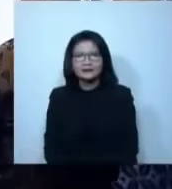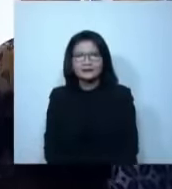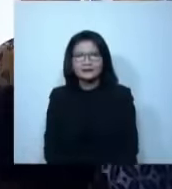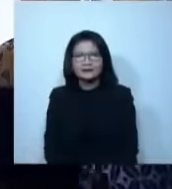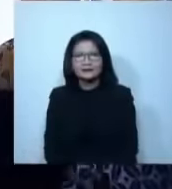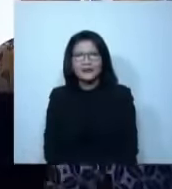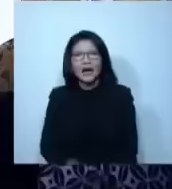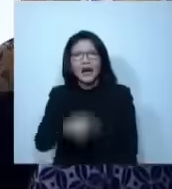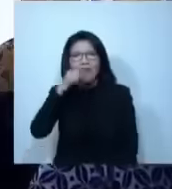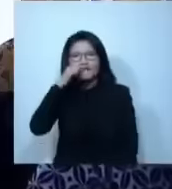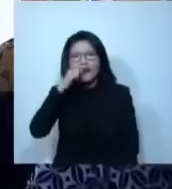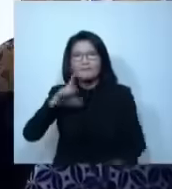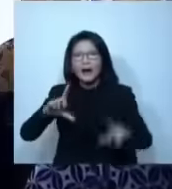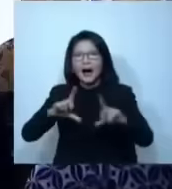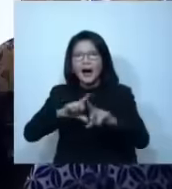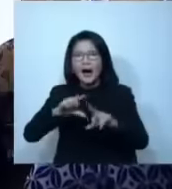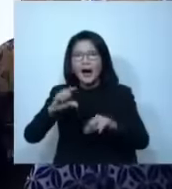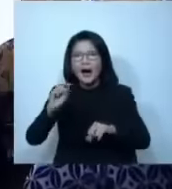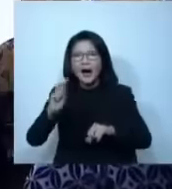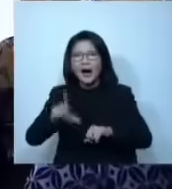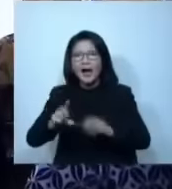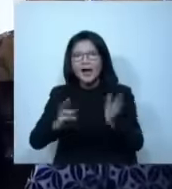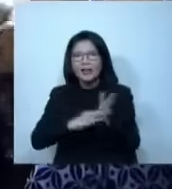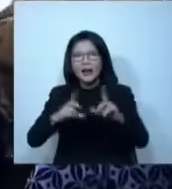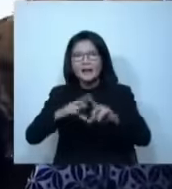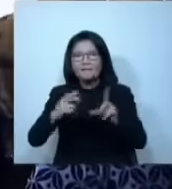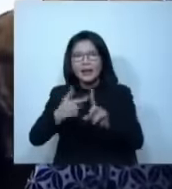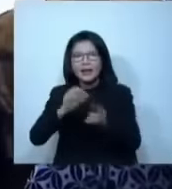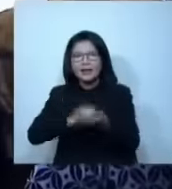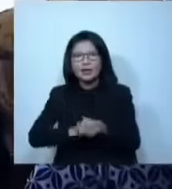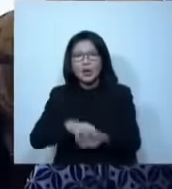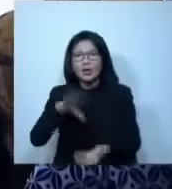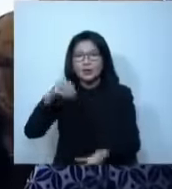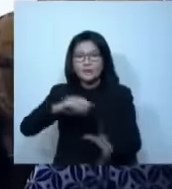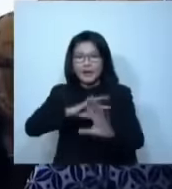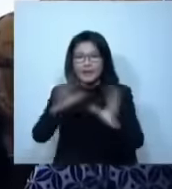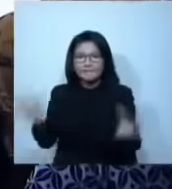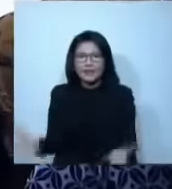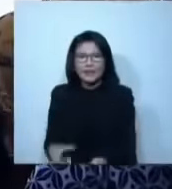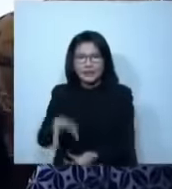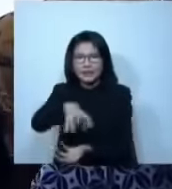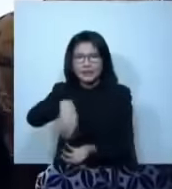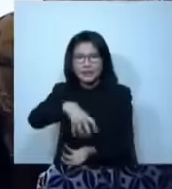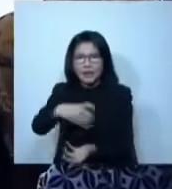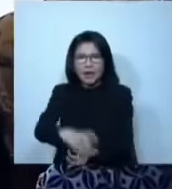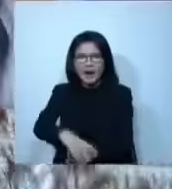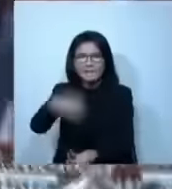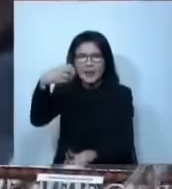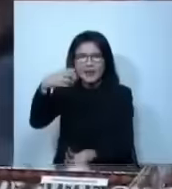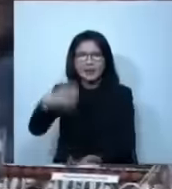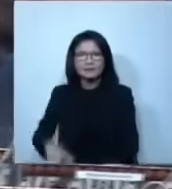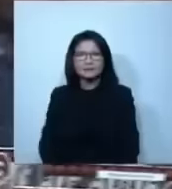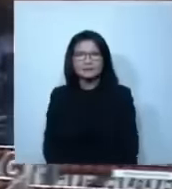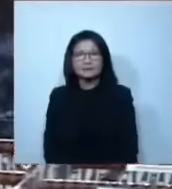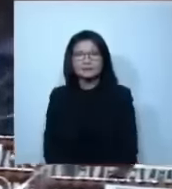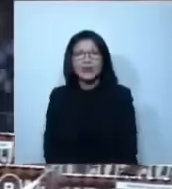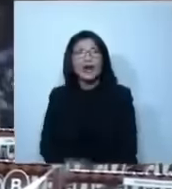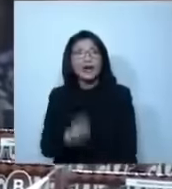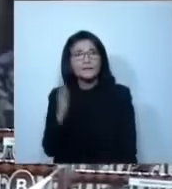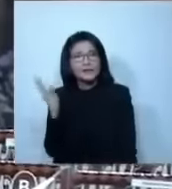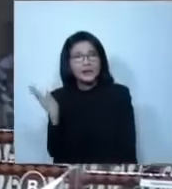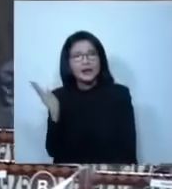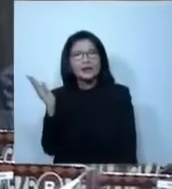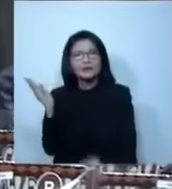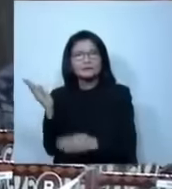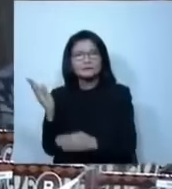panelis Bapak Al Makin untuk mengambil subtema di Fishbowl. Kami persilakan kepada